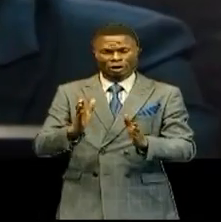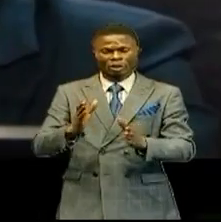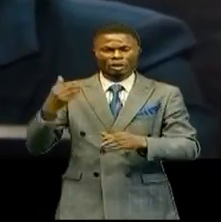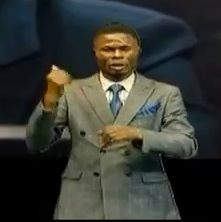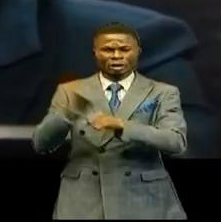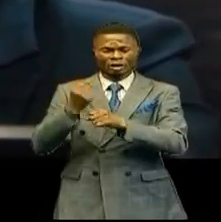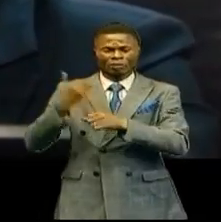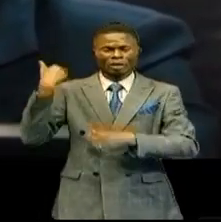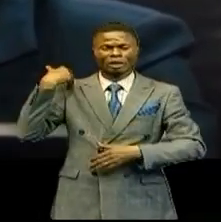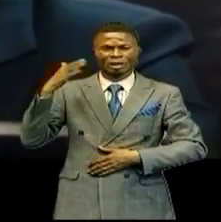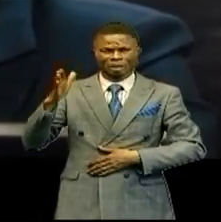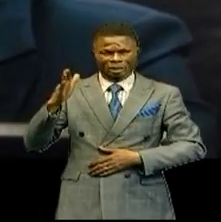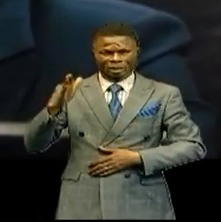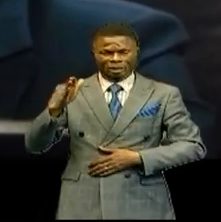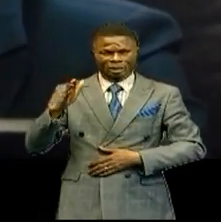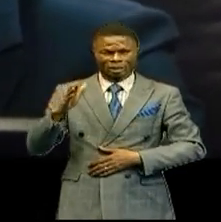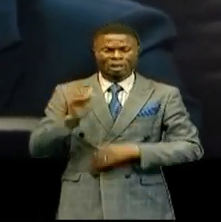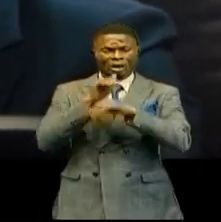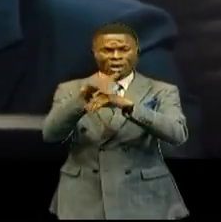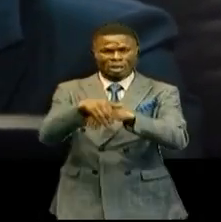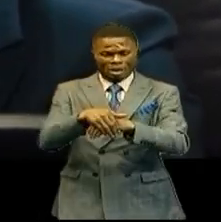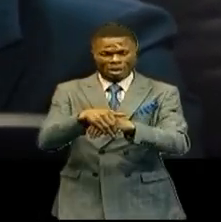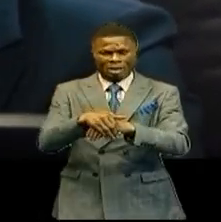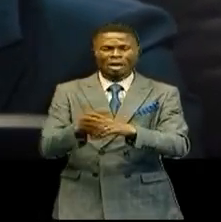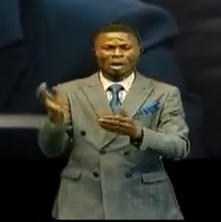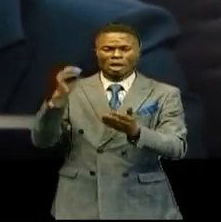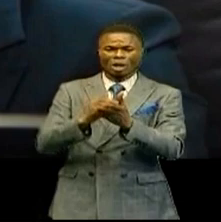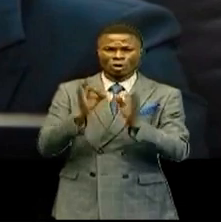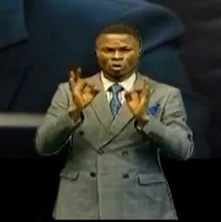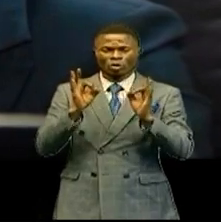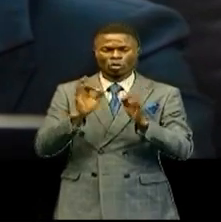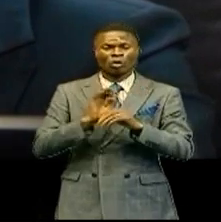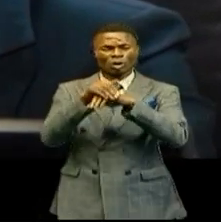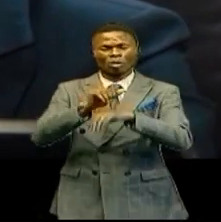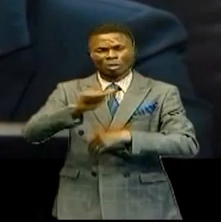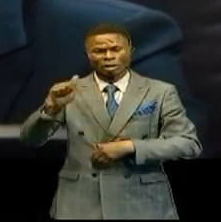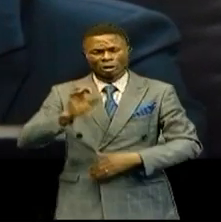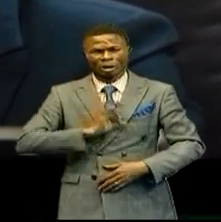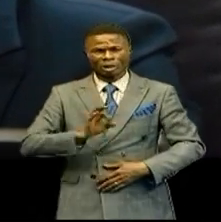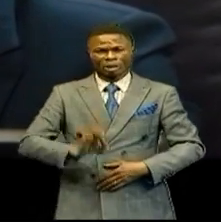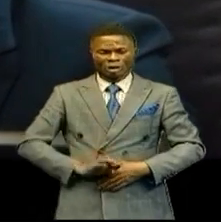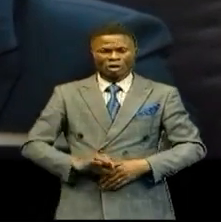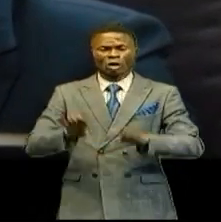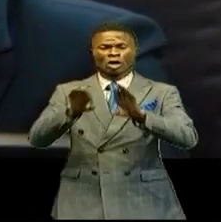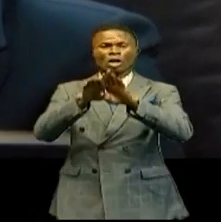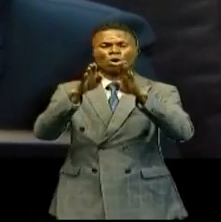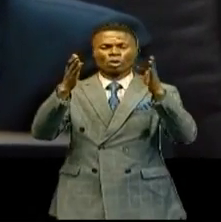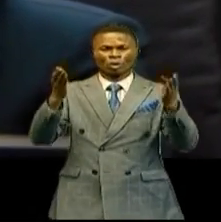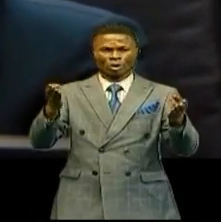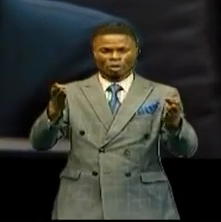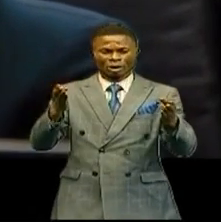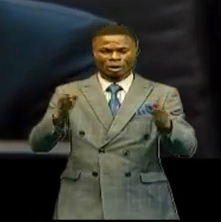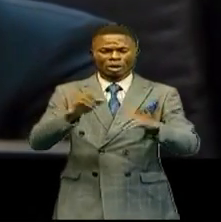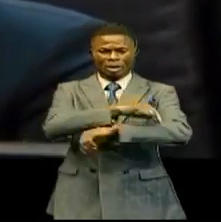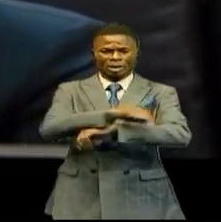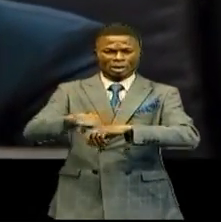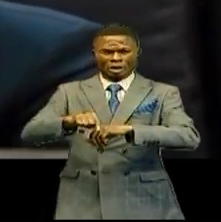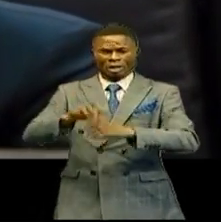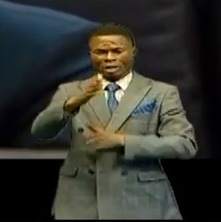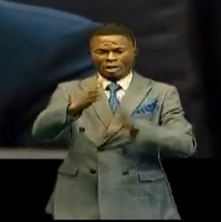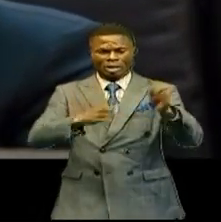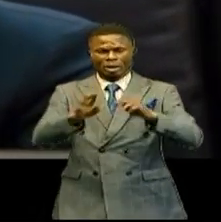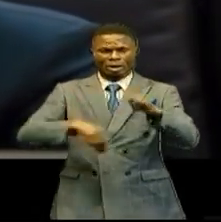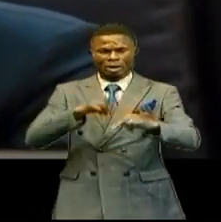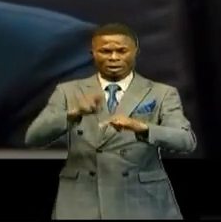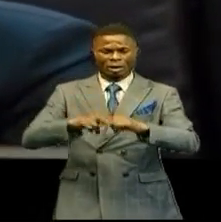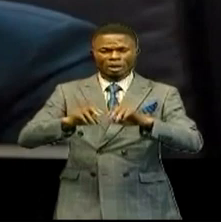de l'État, engagement qu'il a renouvelé par sa participation à l'inauguration du nouveau siège de la Caisse nationale de